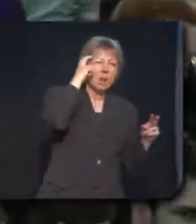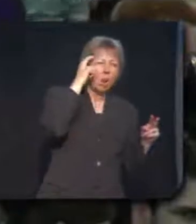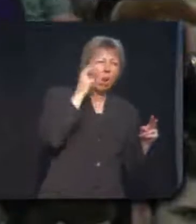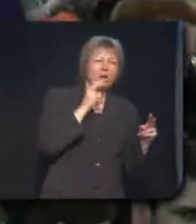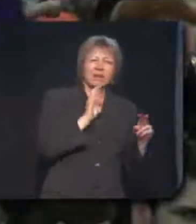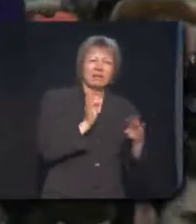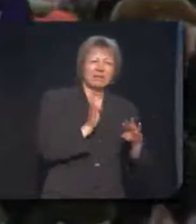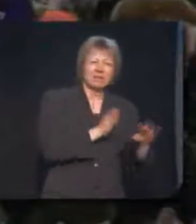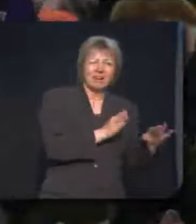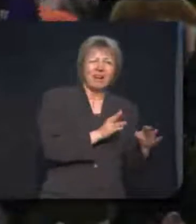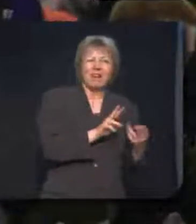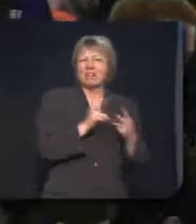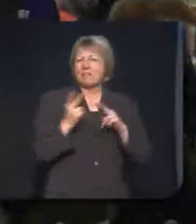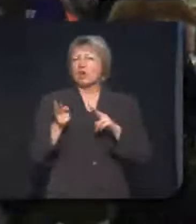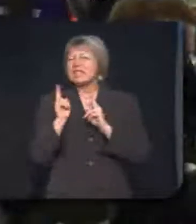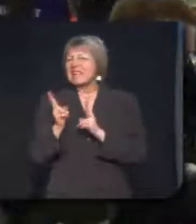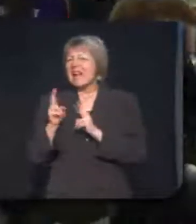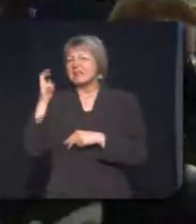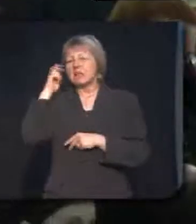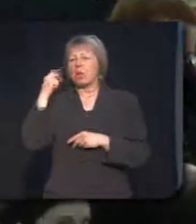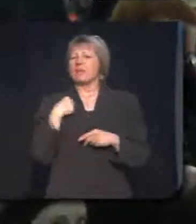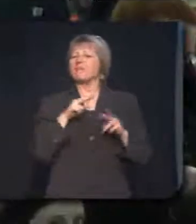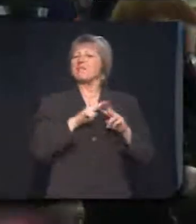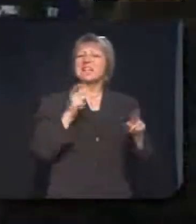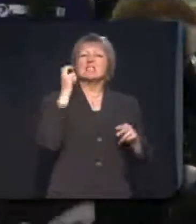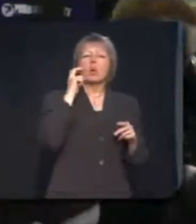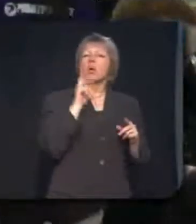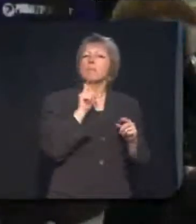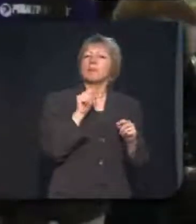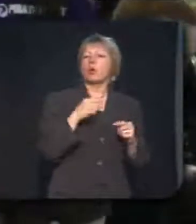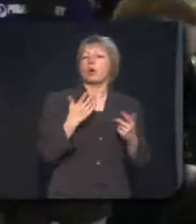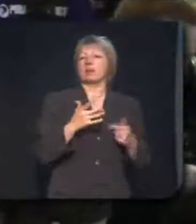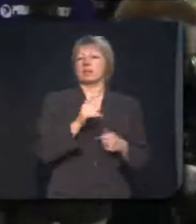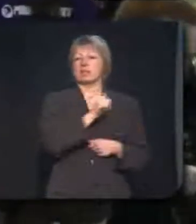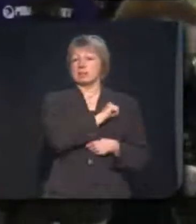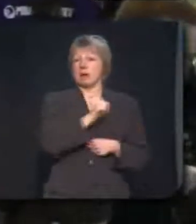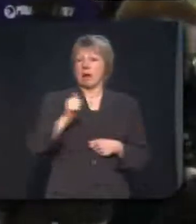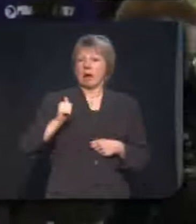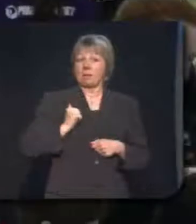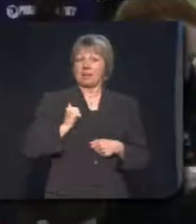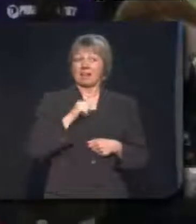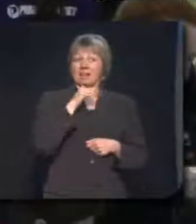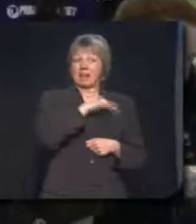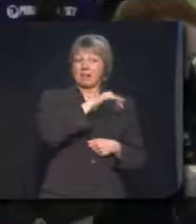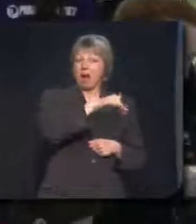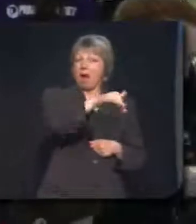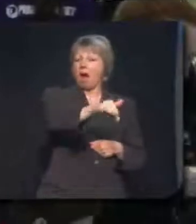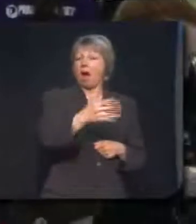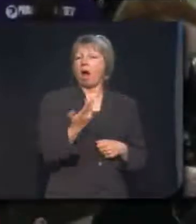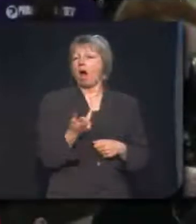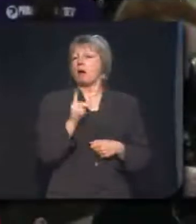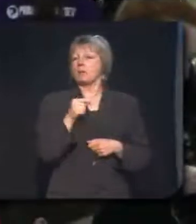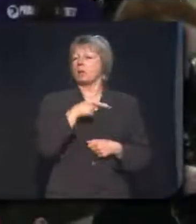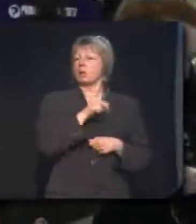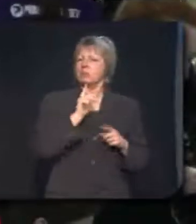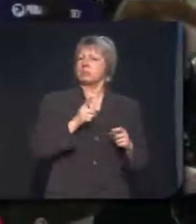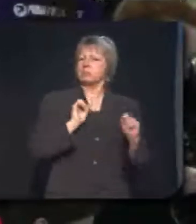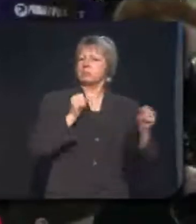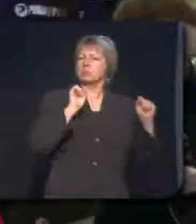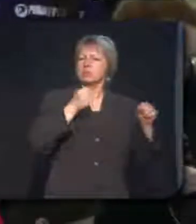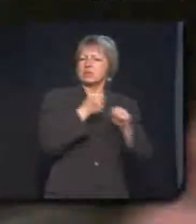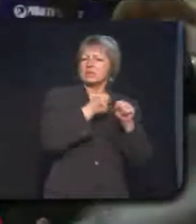friedenslogik ist für mich dass wenn Streitkräfte vorhanden sind dass es sich für die Menschen in dem Land wo sie zu Hause sind auch einsetzen